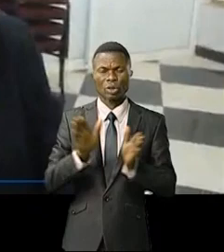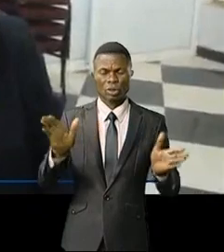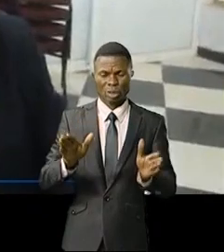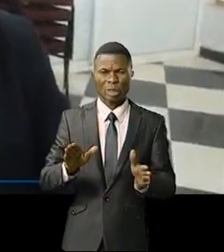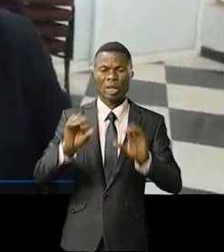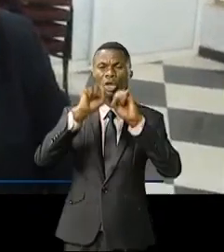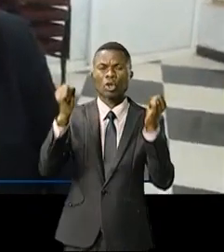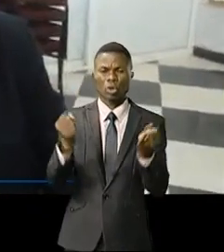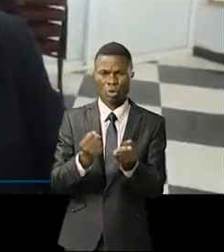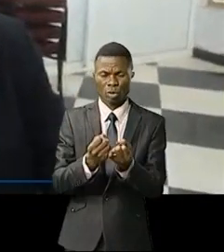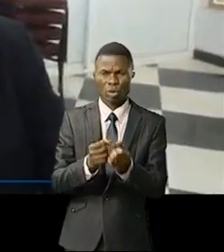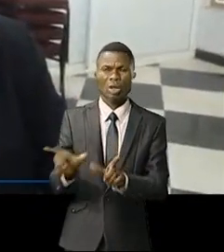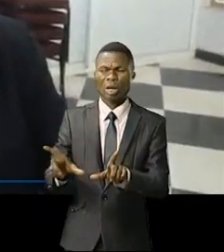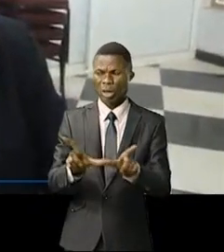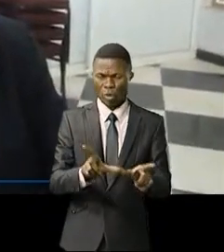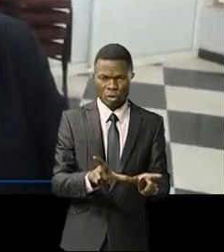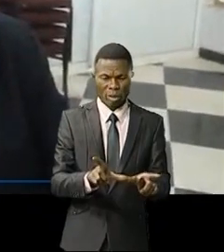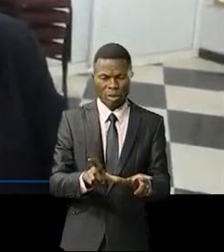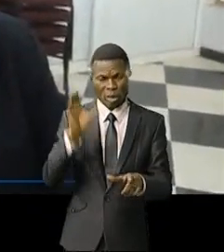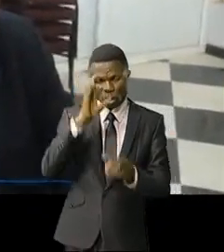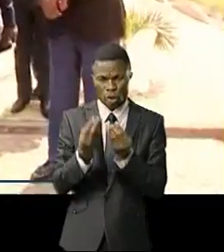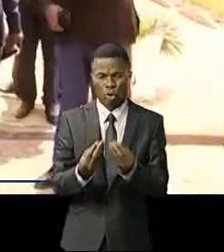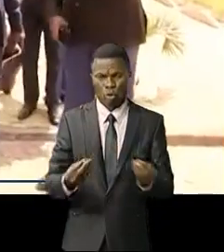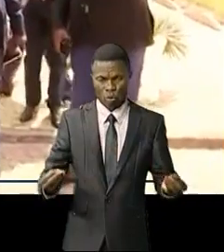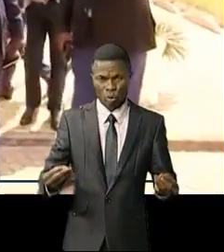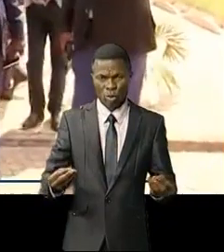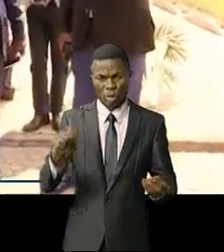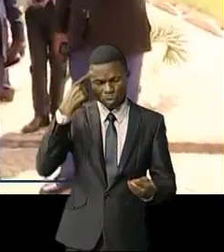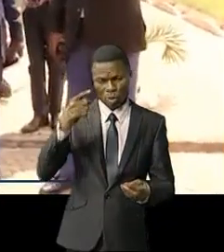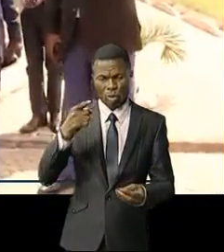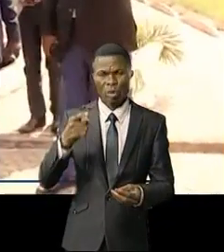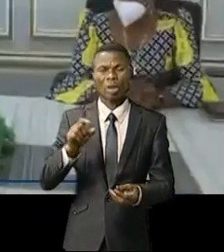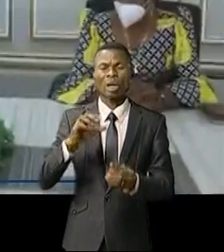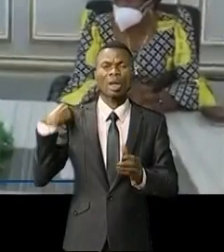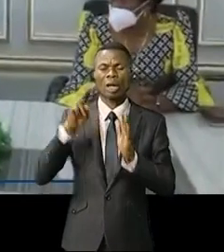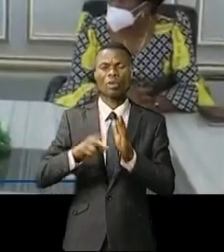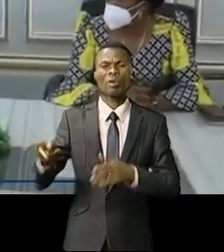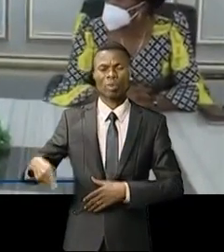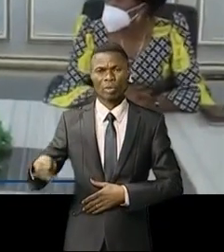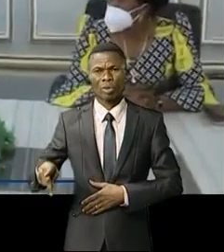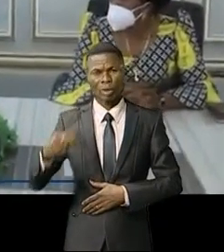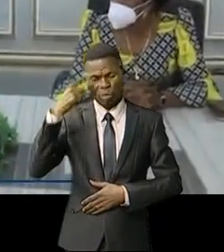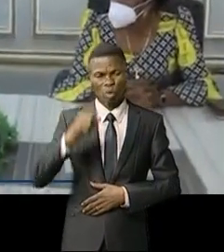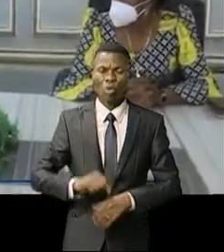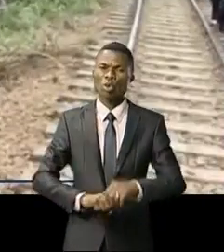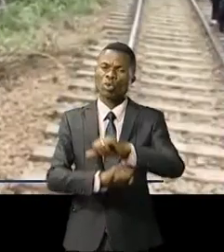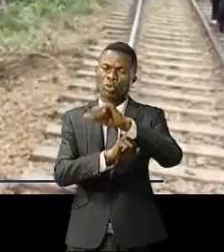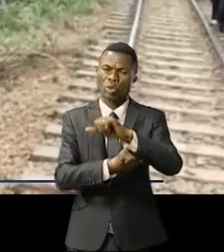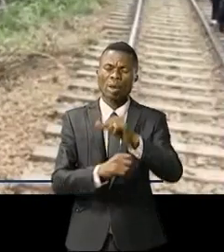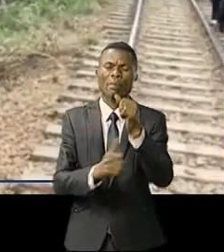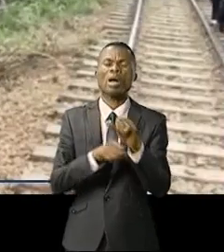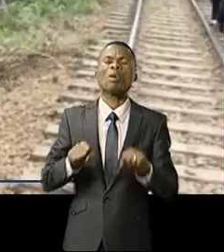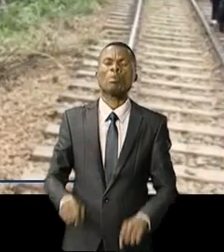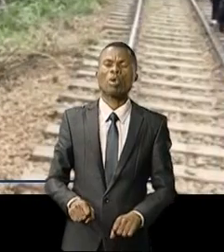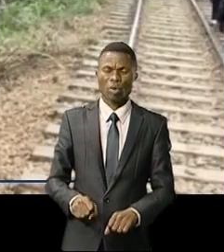SNCC est au Lualaba en vue de trouver les voies et moyens conjointement avec le gouvernement provincial pour l'assistance des victimes de